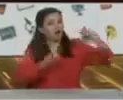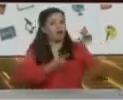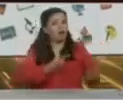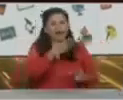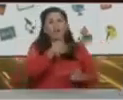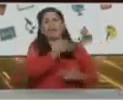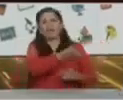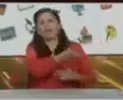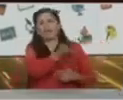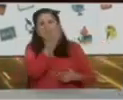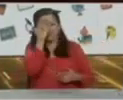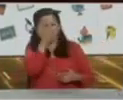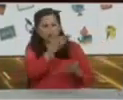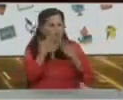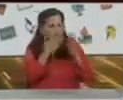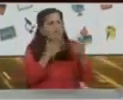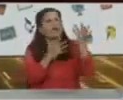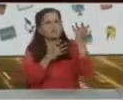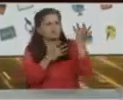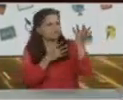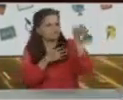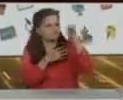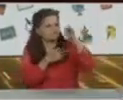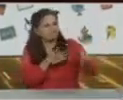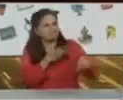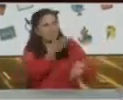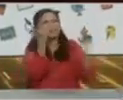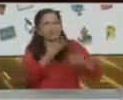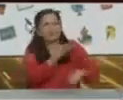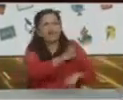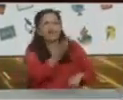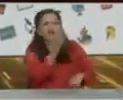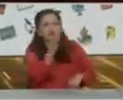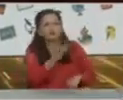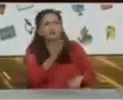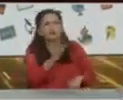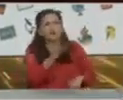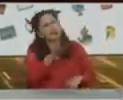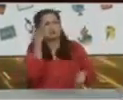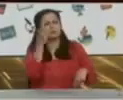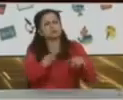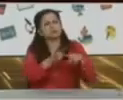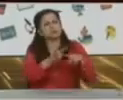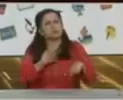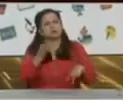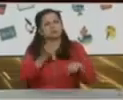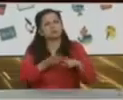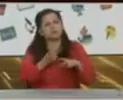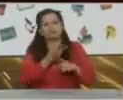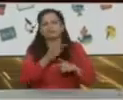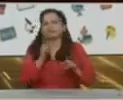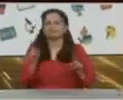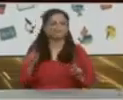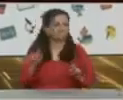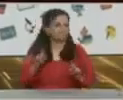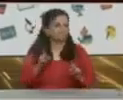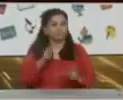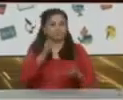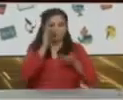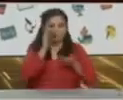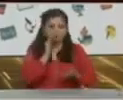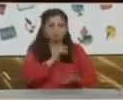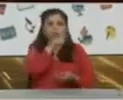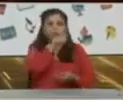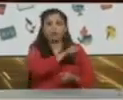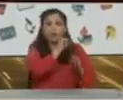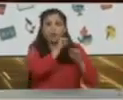ये तो ऐसे ही, क्या है, क्या नई चीज है, ये तो वैसा ही है। अपने बच्चे के साथ उसकी